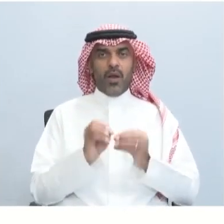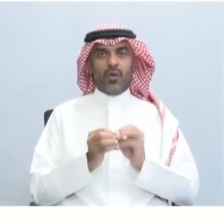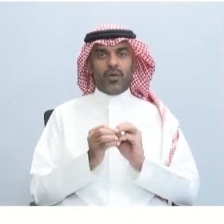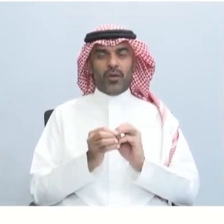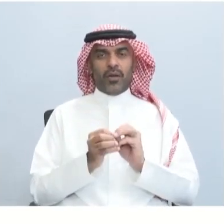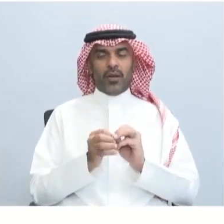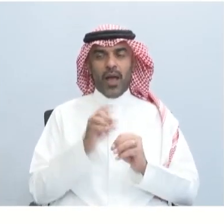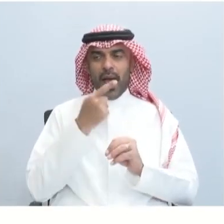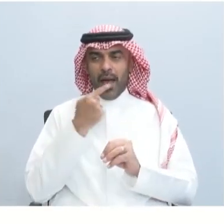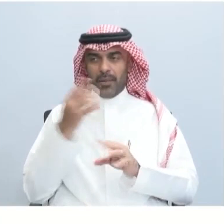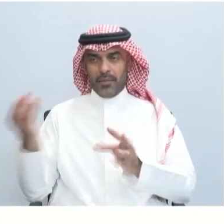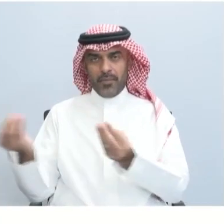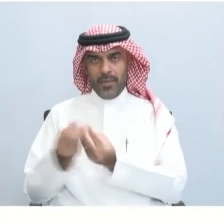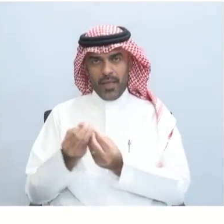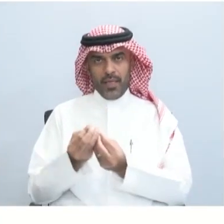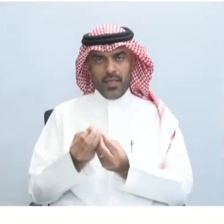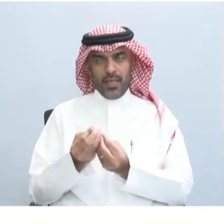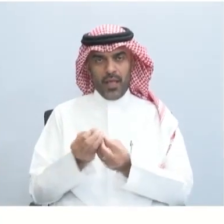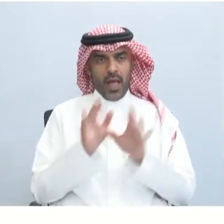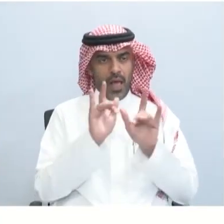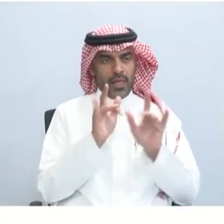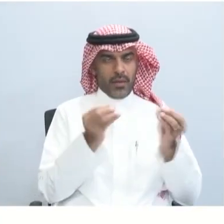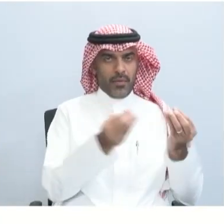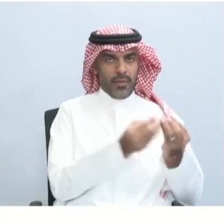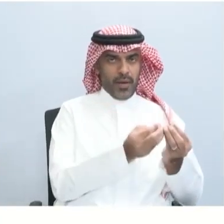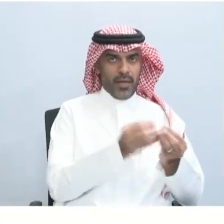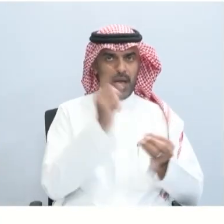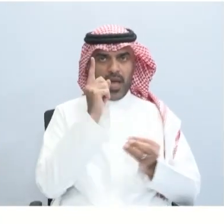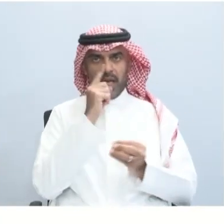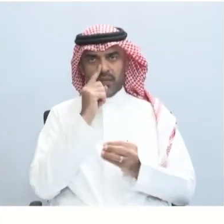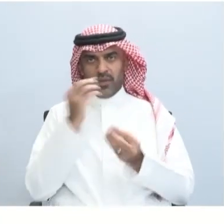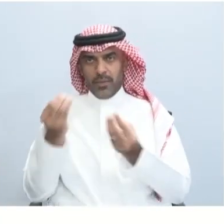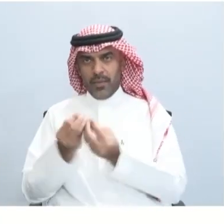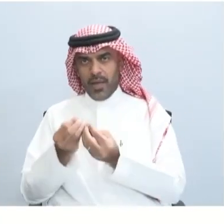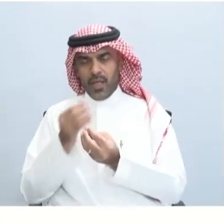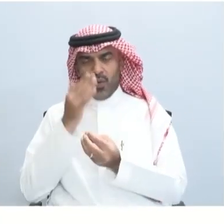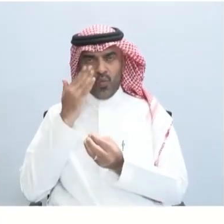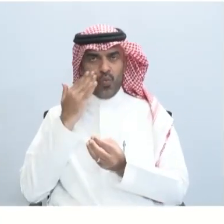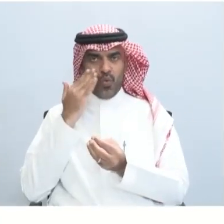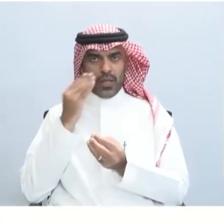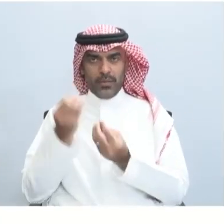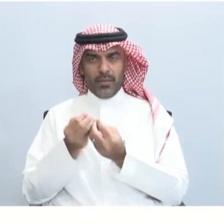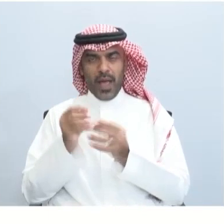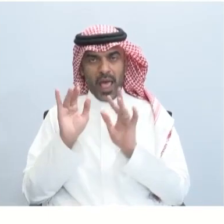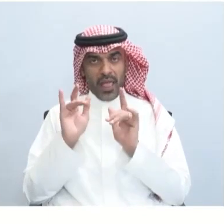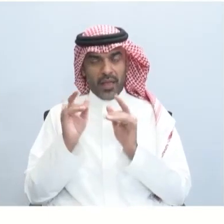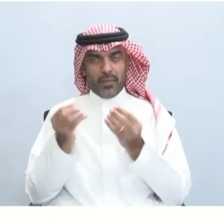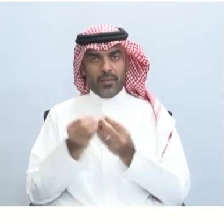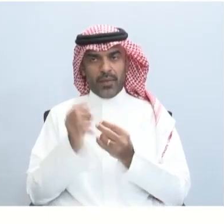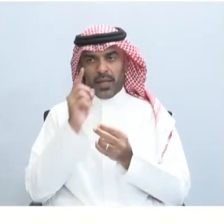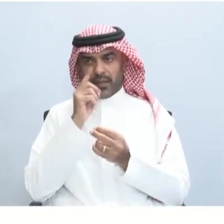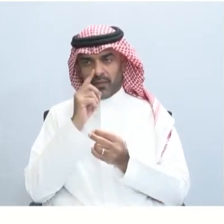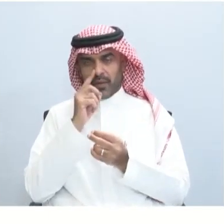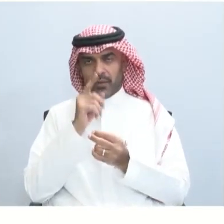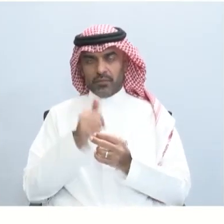كالاحمر سويا او الوردي الاخضر الاصفر